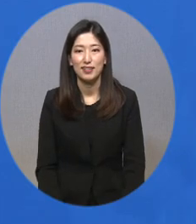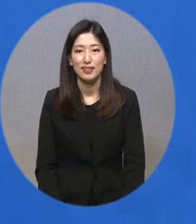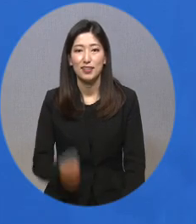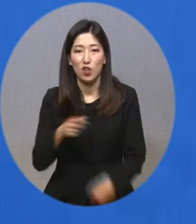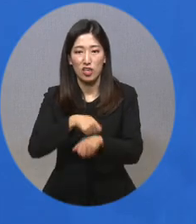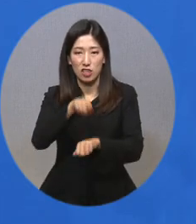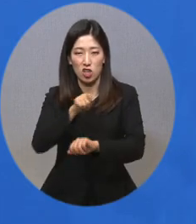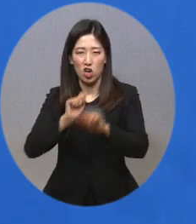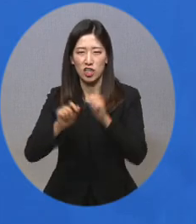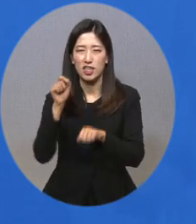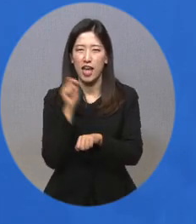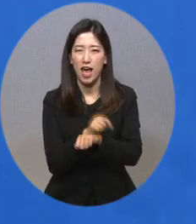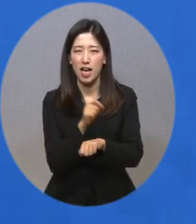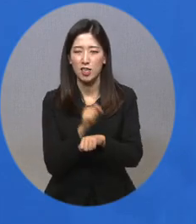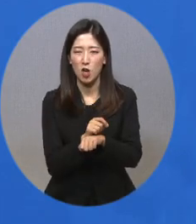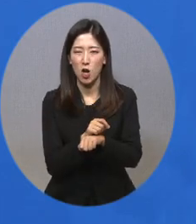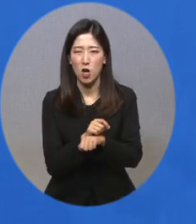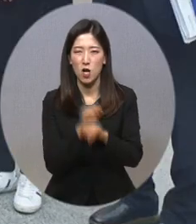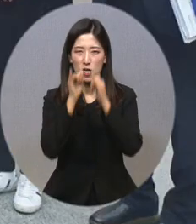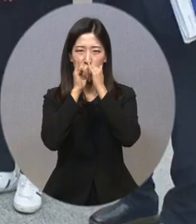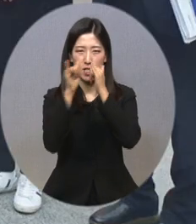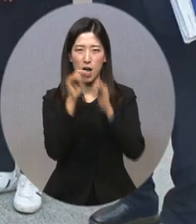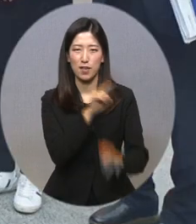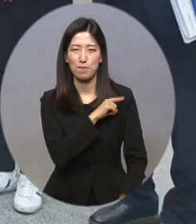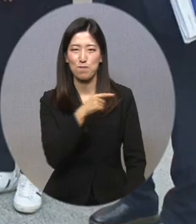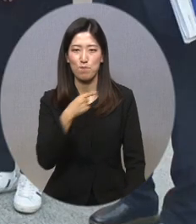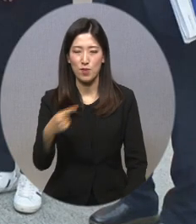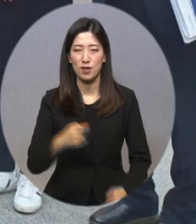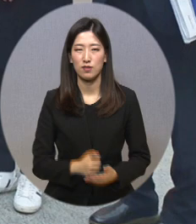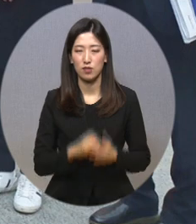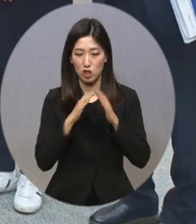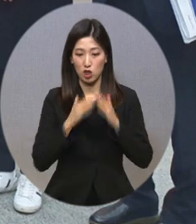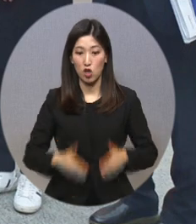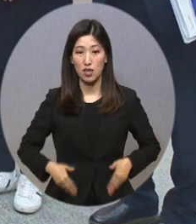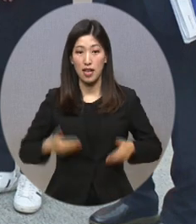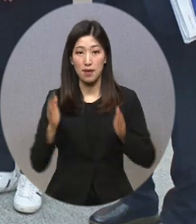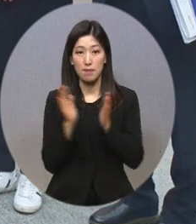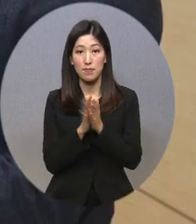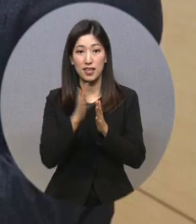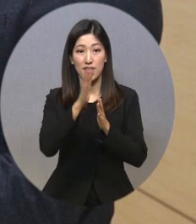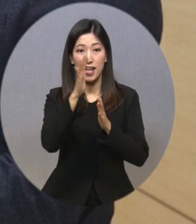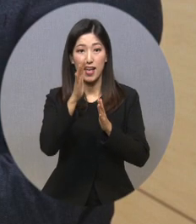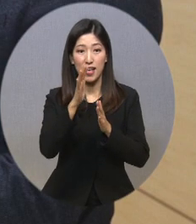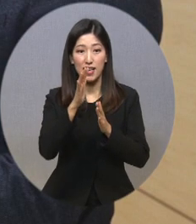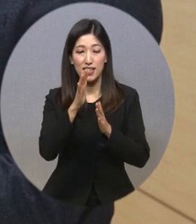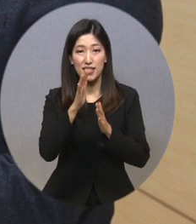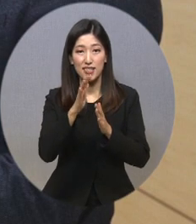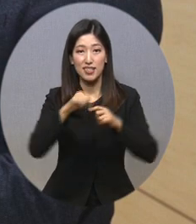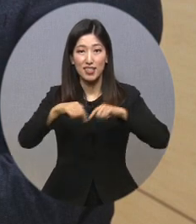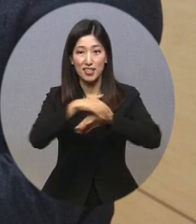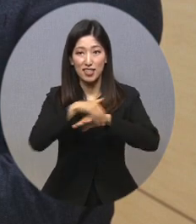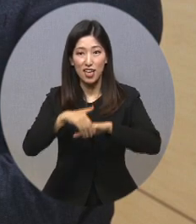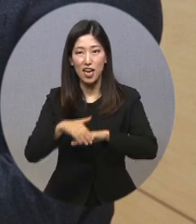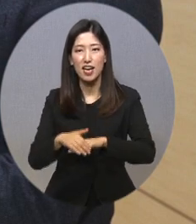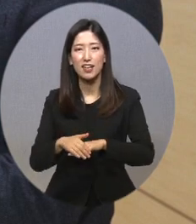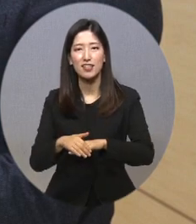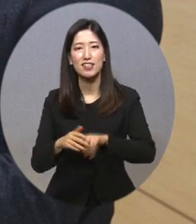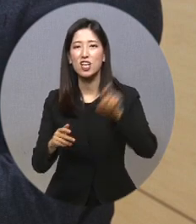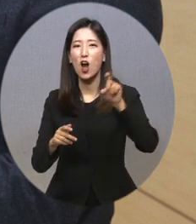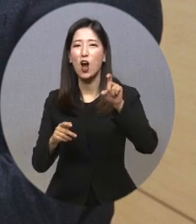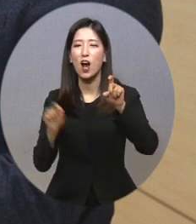적극 행정 최우수상. 이야. 그 다음에 뭐 전남을 빛낸 올해의 시책 탑10에 또 선정이 됐고요.